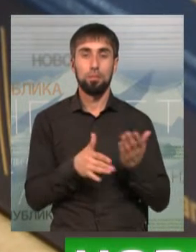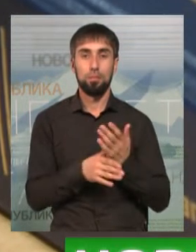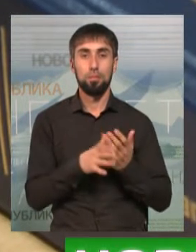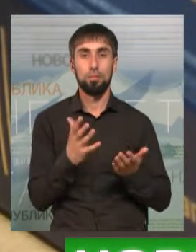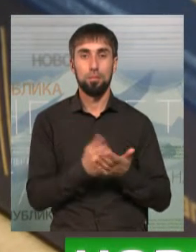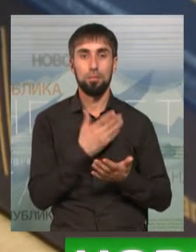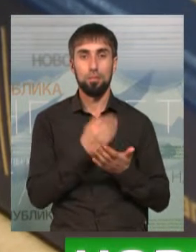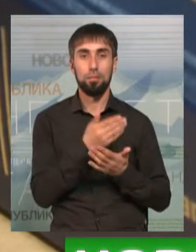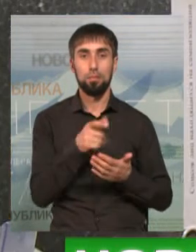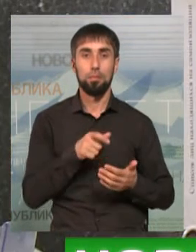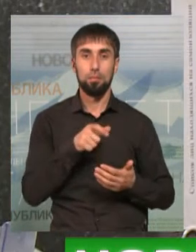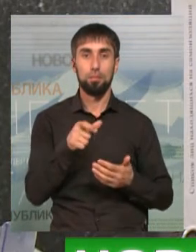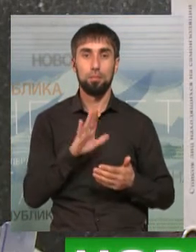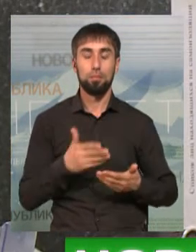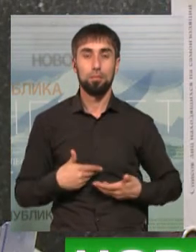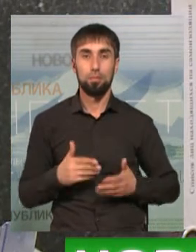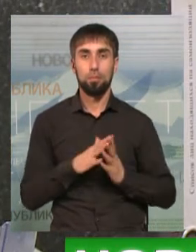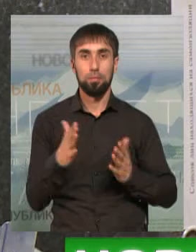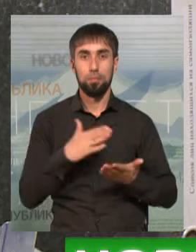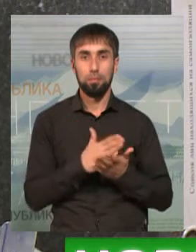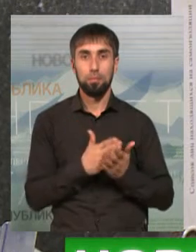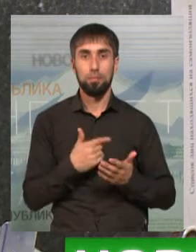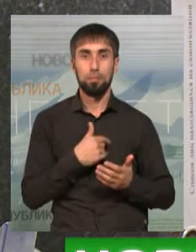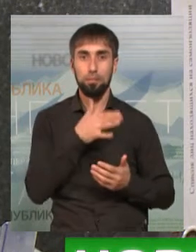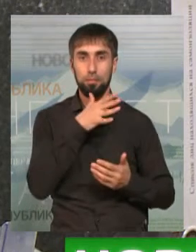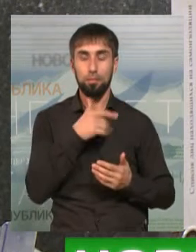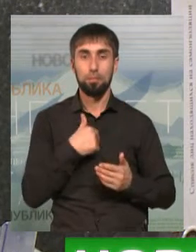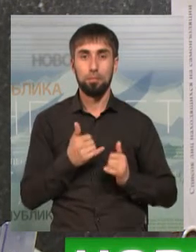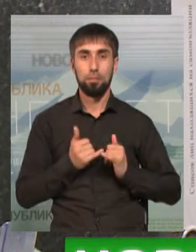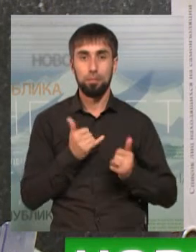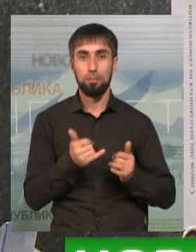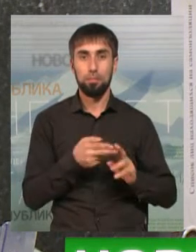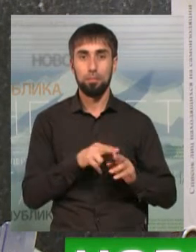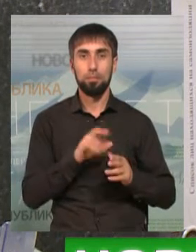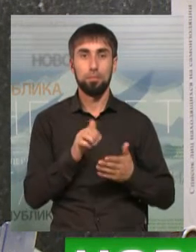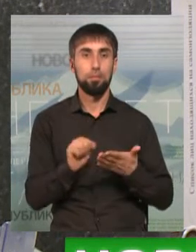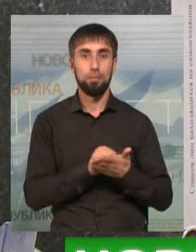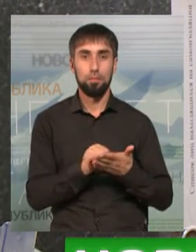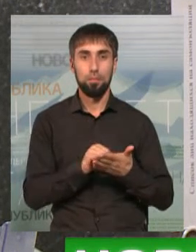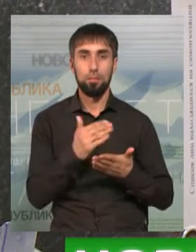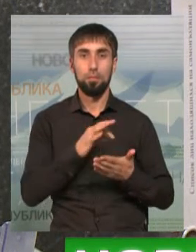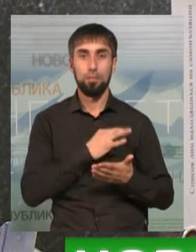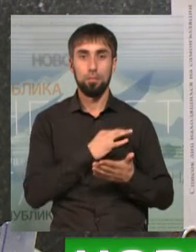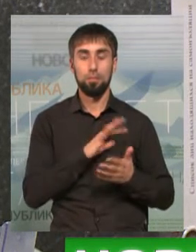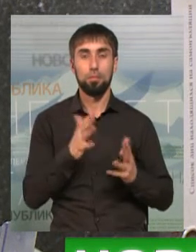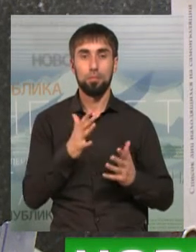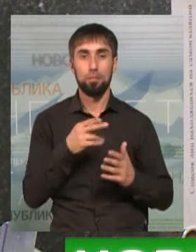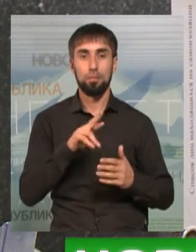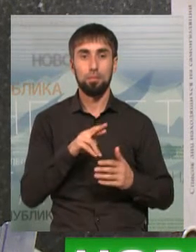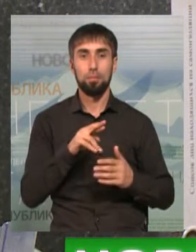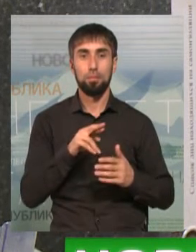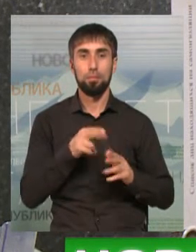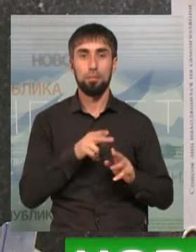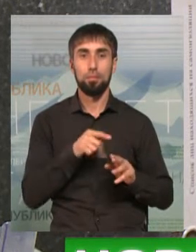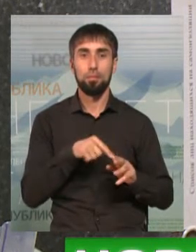найти свою дорогу в жизни. Большую часть нашего времени мы, естественно, посвящаем работе с документами, именно с юридическими ситуациями, для